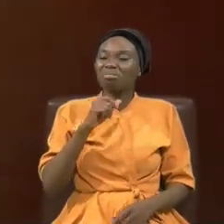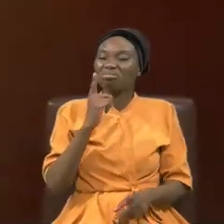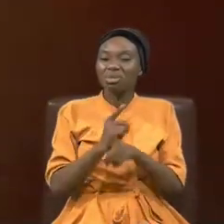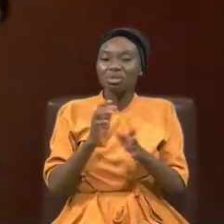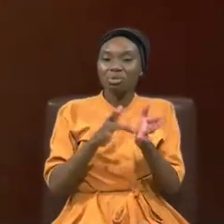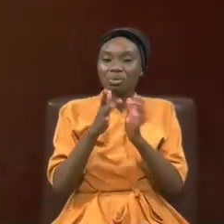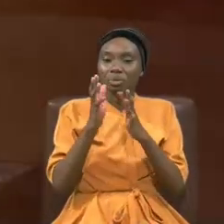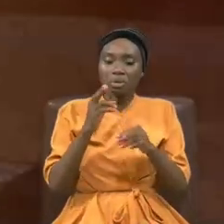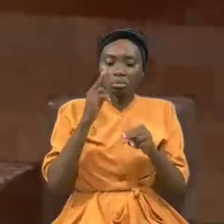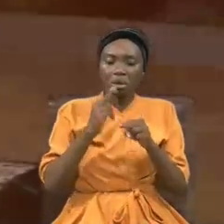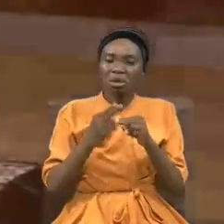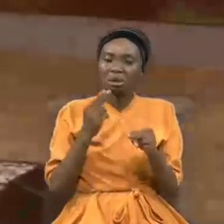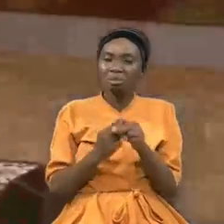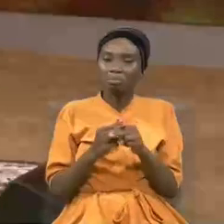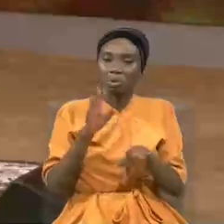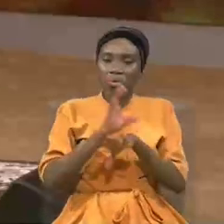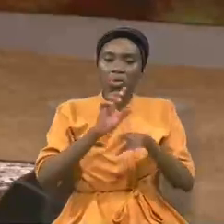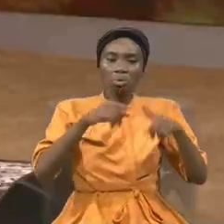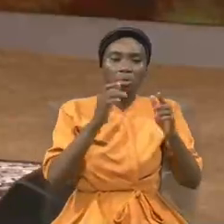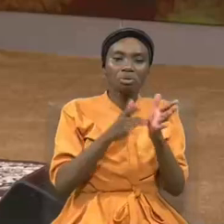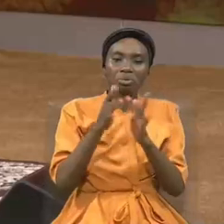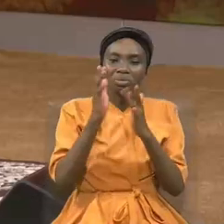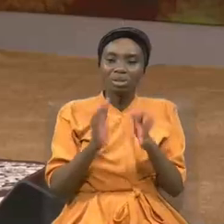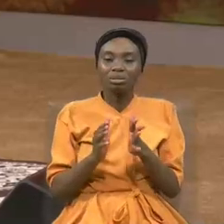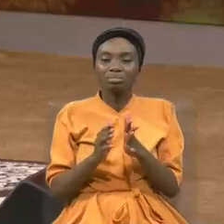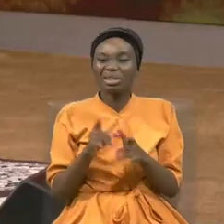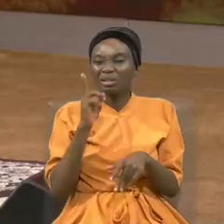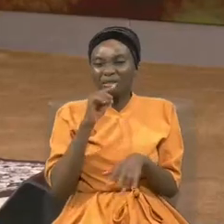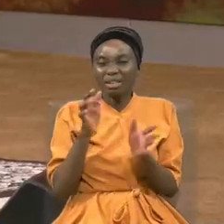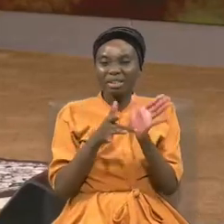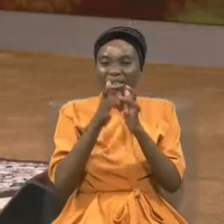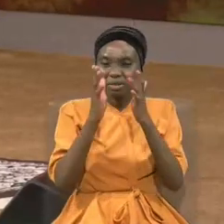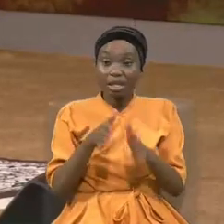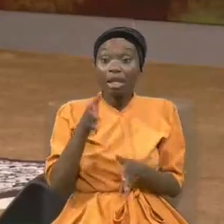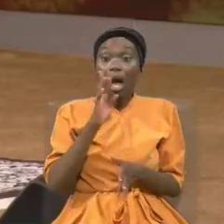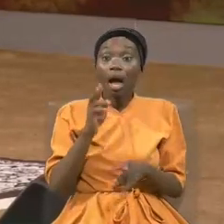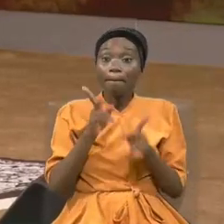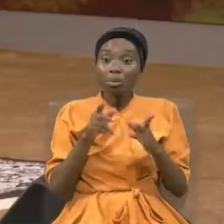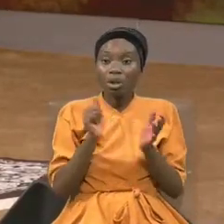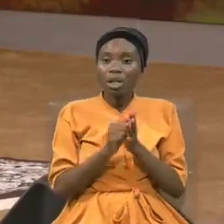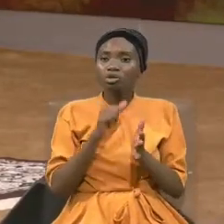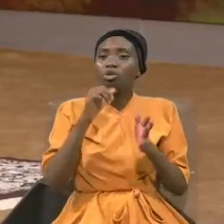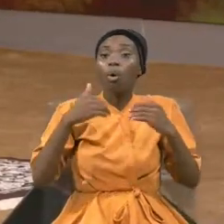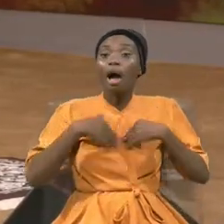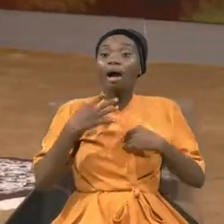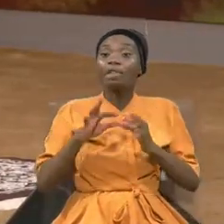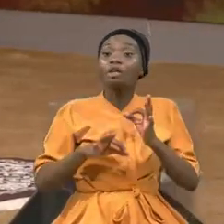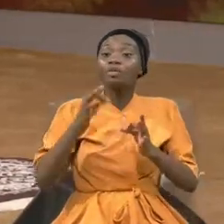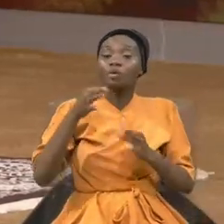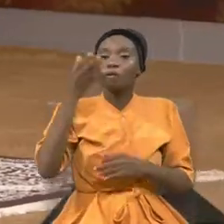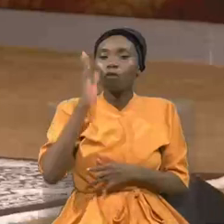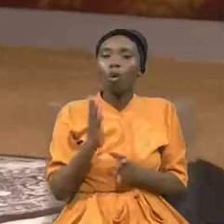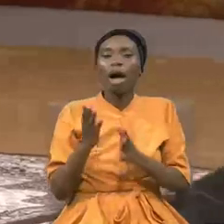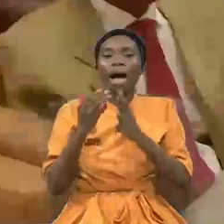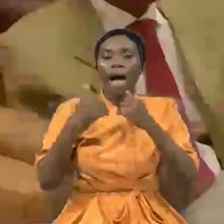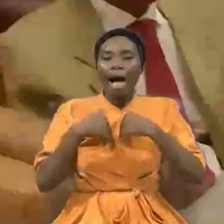chrétiens nominaux, des fréquentateurs d'église, des chrétiens superficiels. Il y a des gens qui n'ont pas l'Esprit de Dieu qui